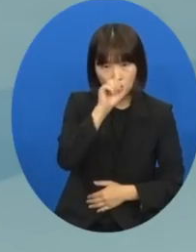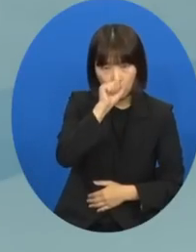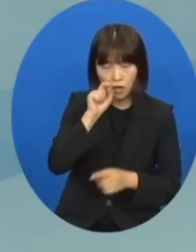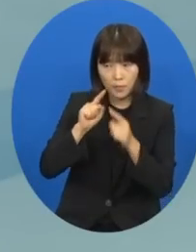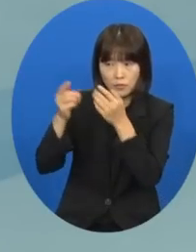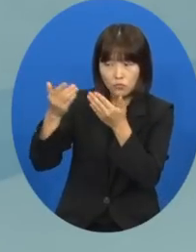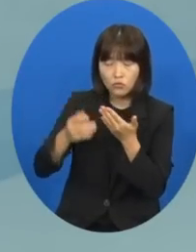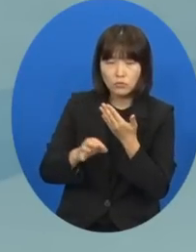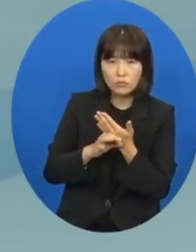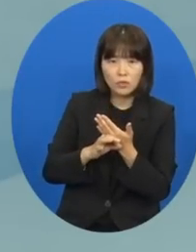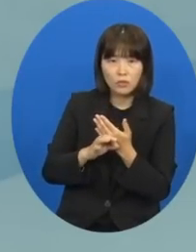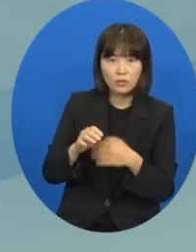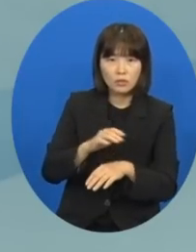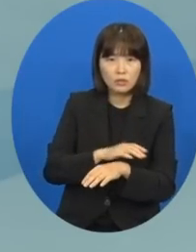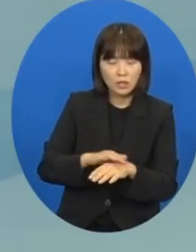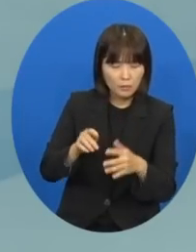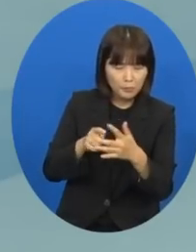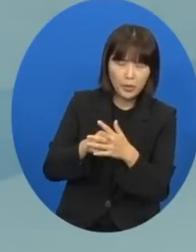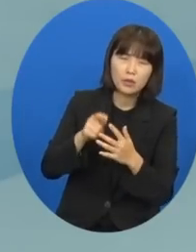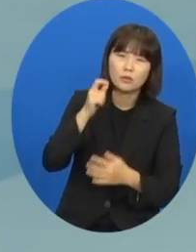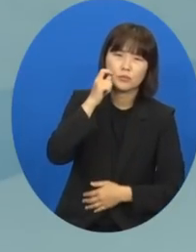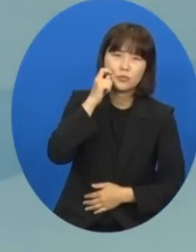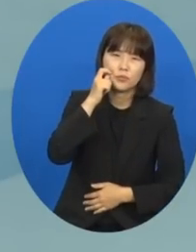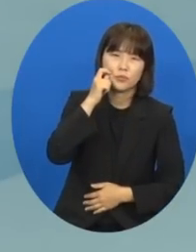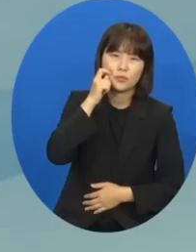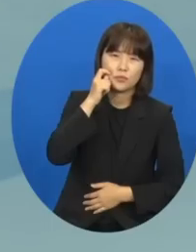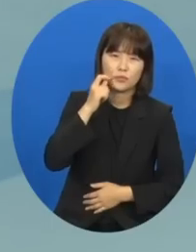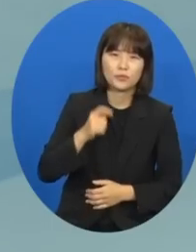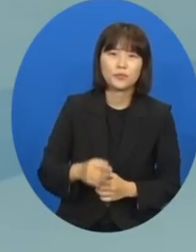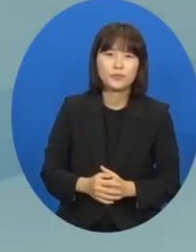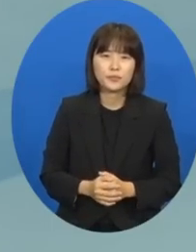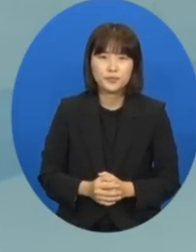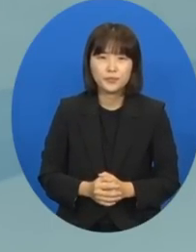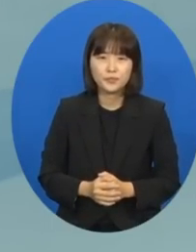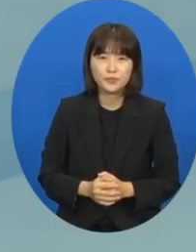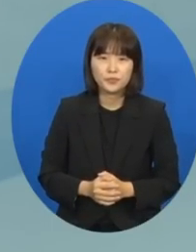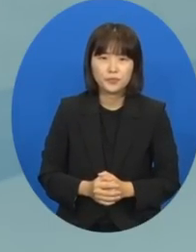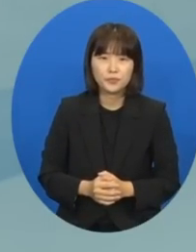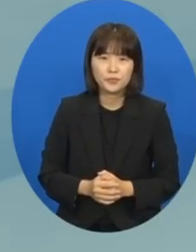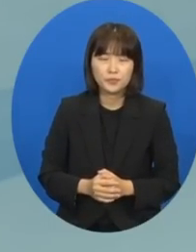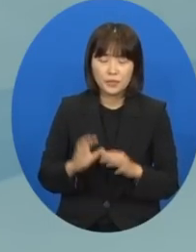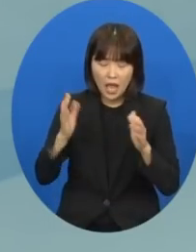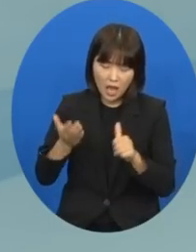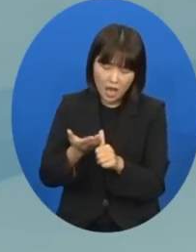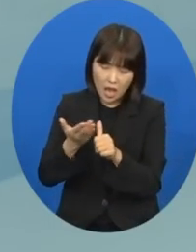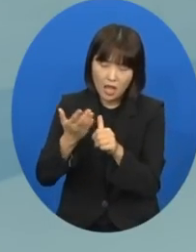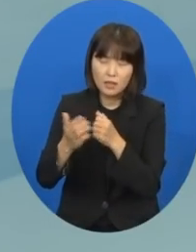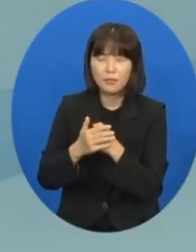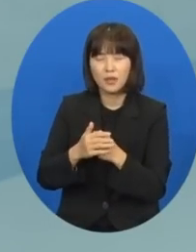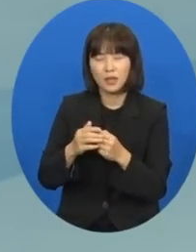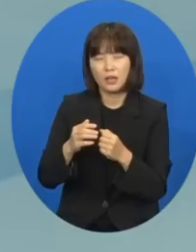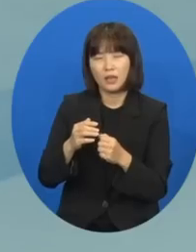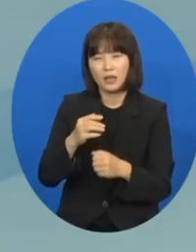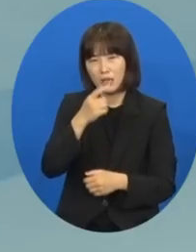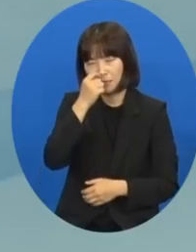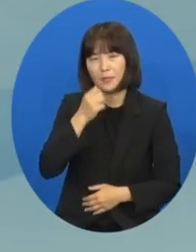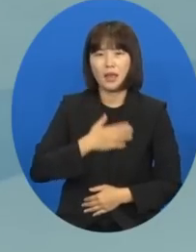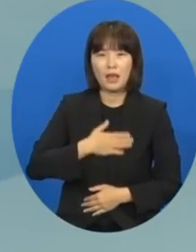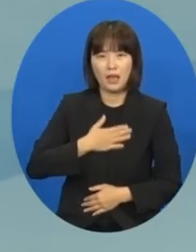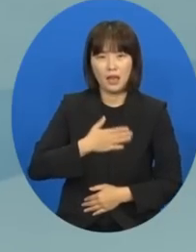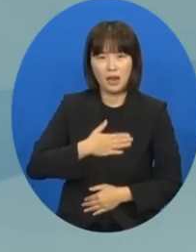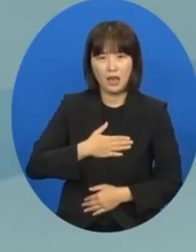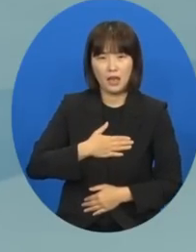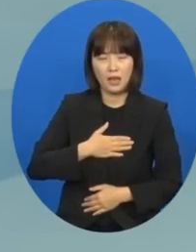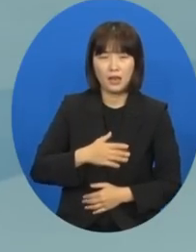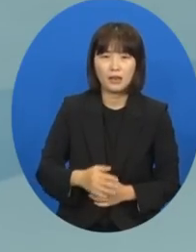알아들어요, 못 알아들어요? 못 알아들어요. 좋은 말로 하면 못 알아들어요. 우리 아이들 키워보신 아시죠? 얘들아 밥 먹어라. 뭐, 옵니까? 안